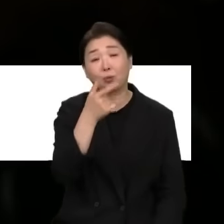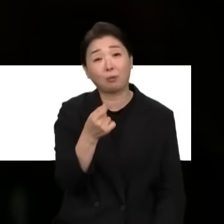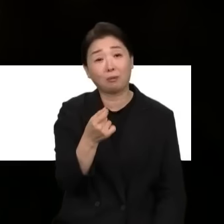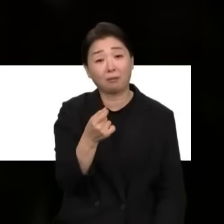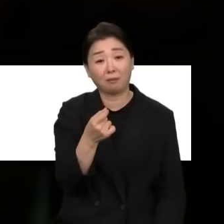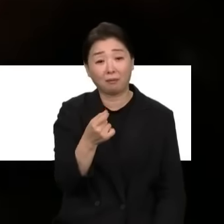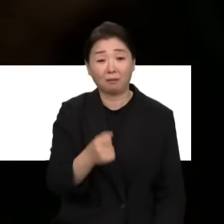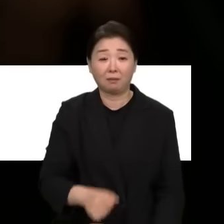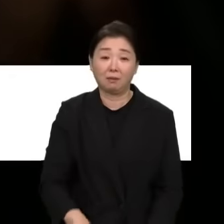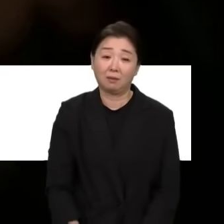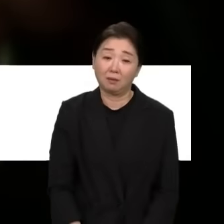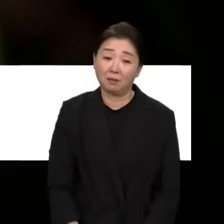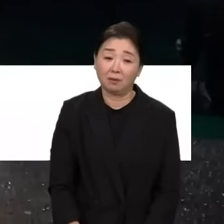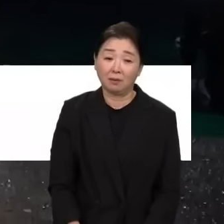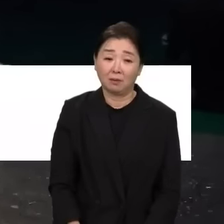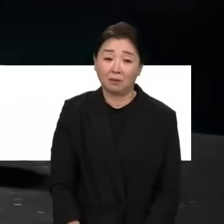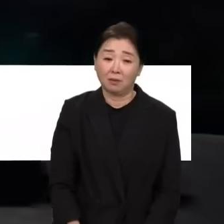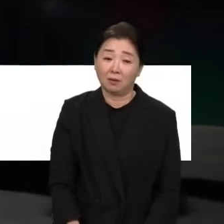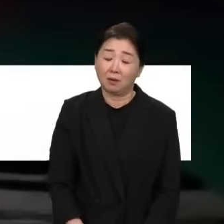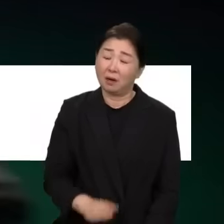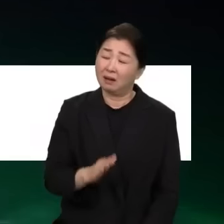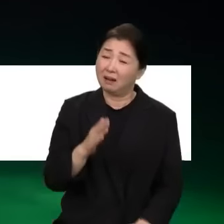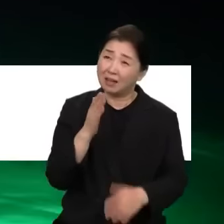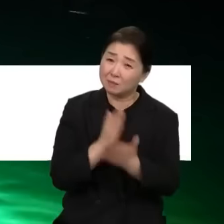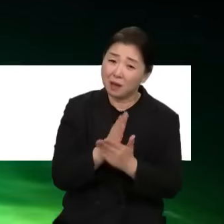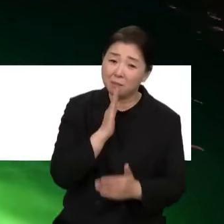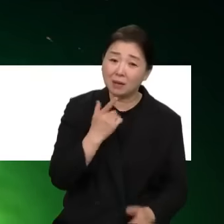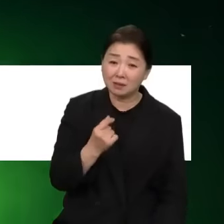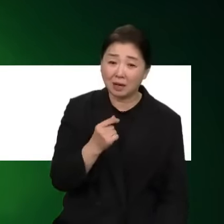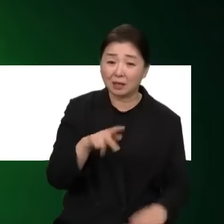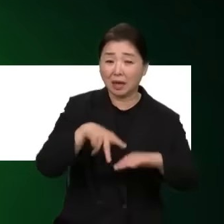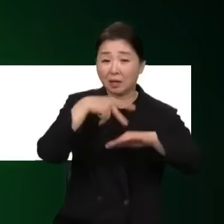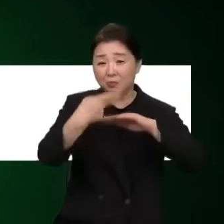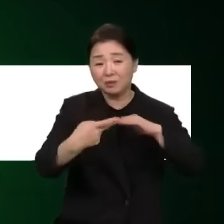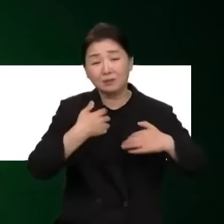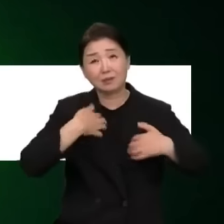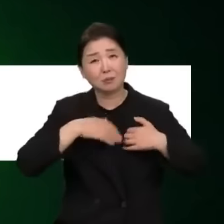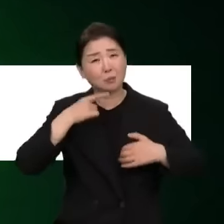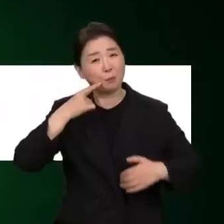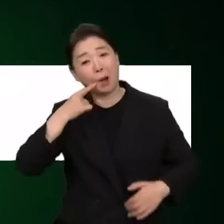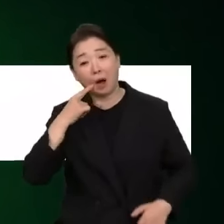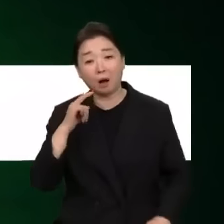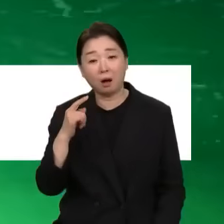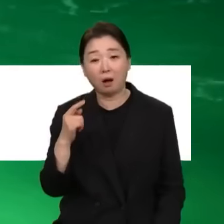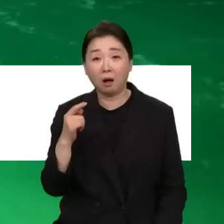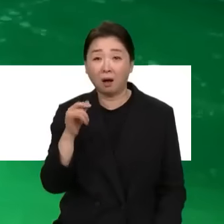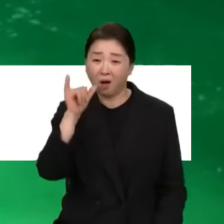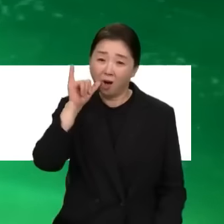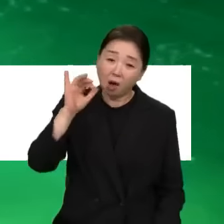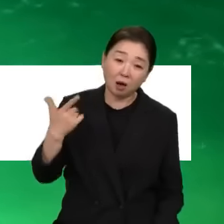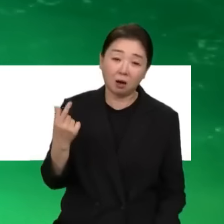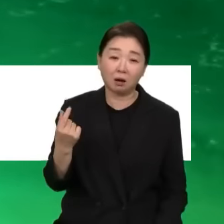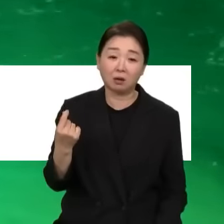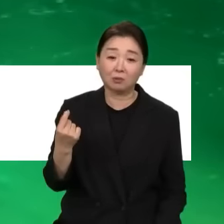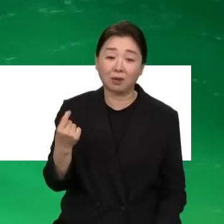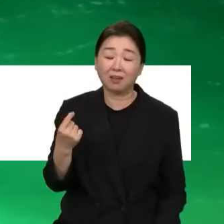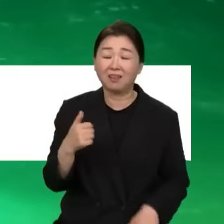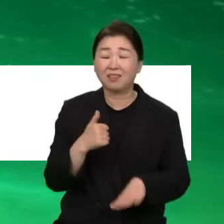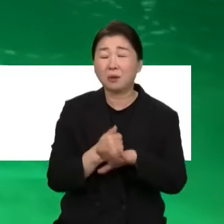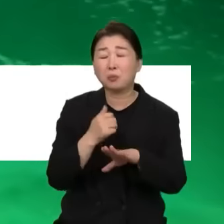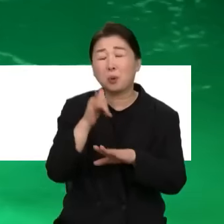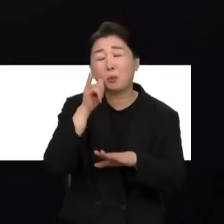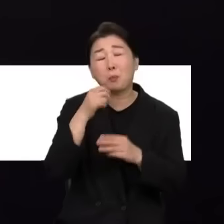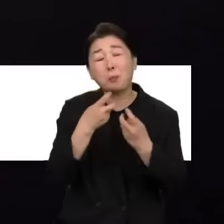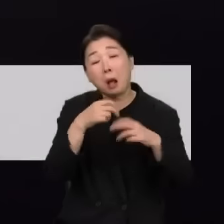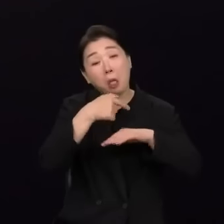게 맞는데 아 근데 이게 또 다이빙이라는 게 또 재밌기도 하고 그래서 좀 하는 것 같긴